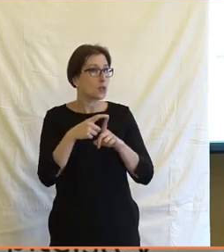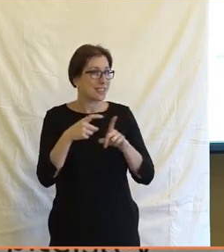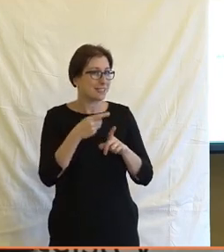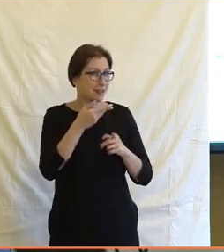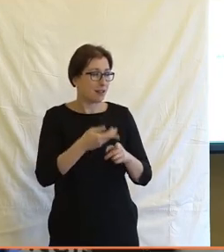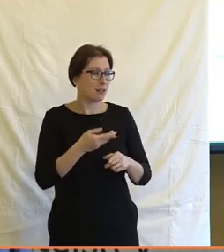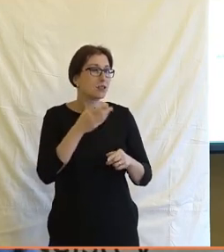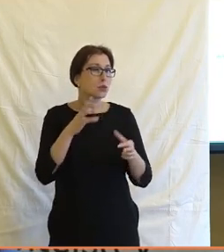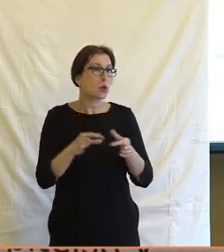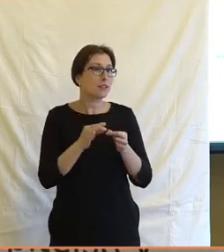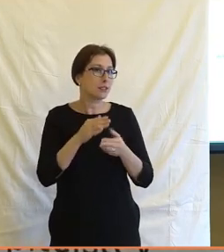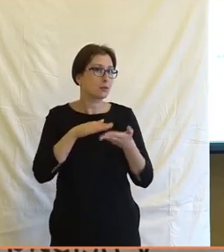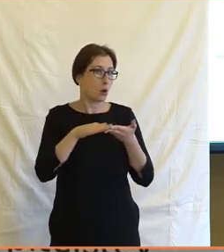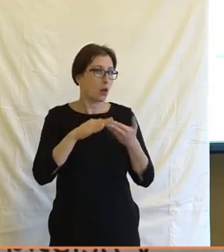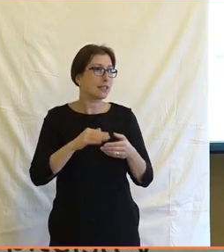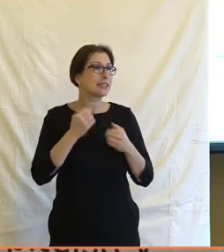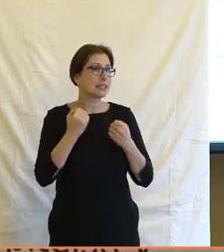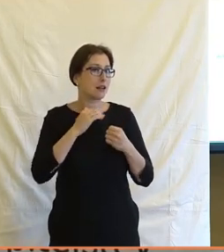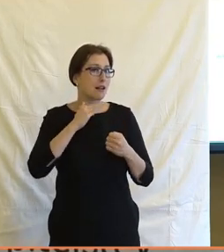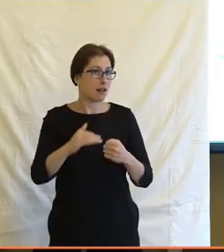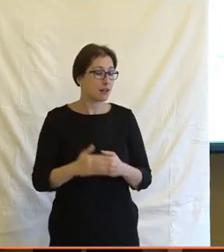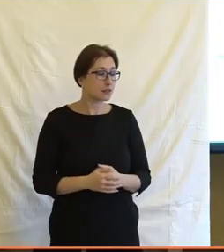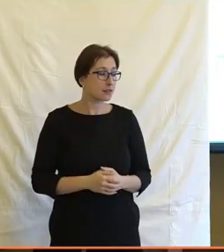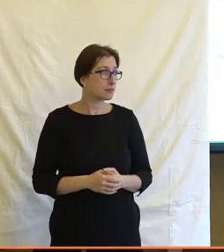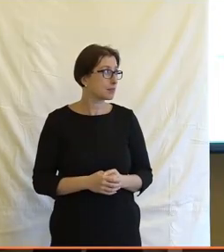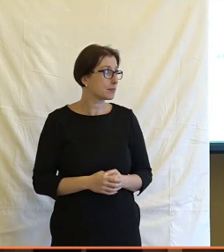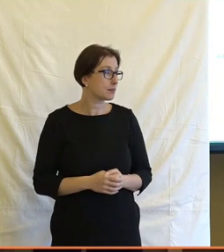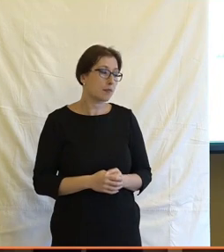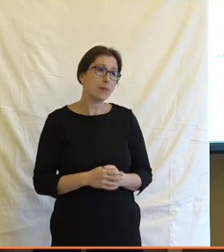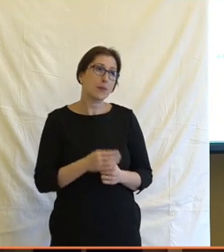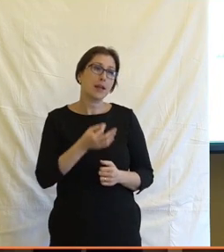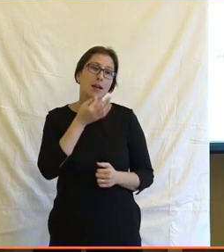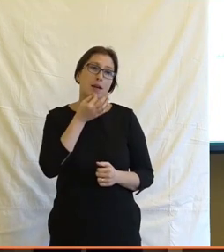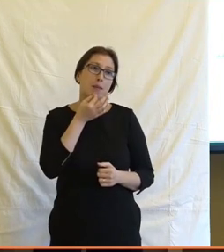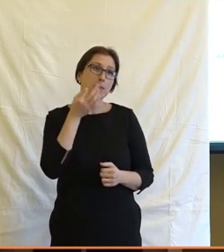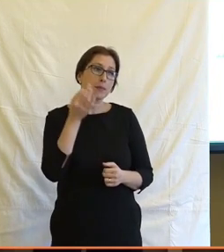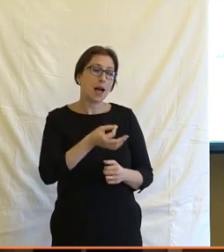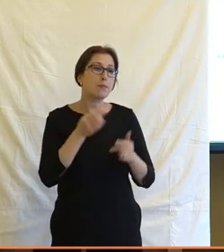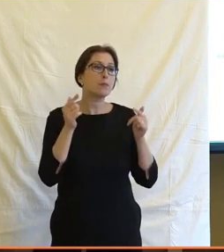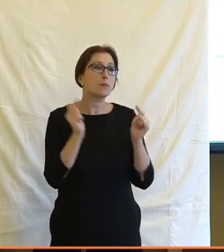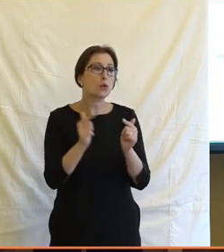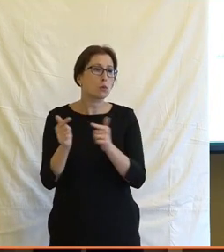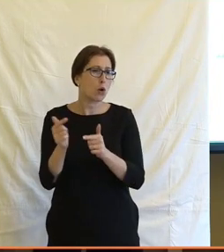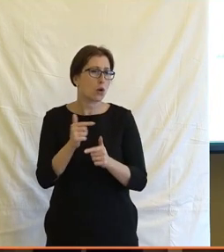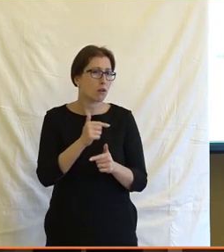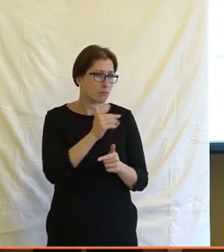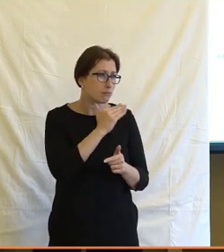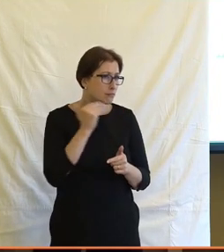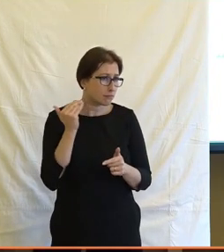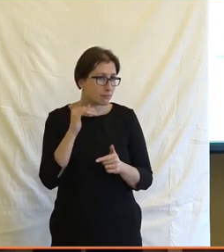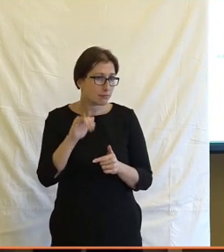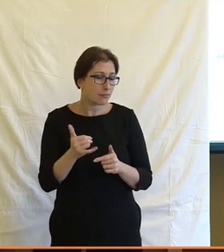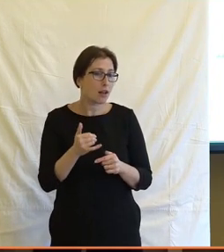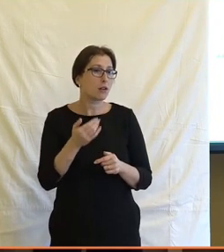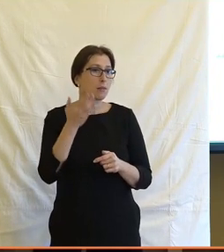hlasu. Silohlasu je asi jeden příklad, ale nakolik vím, vy jste je podporovali i, ty jsi